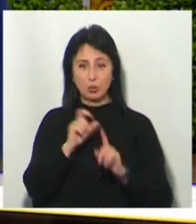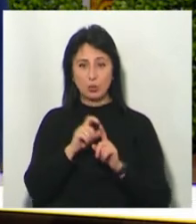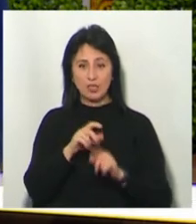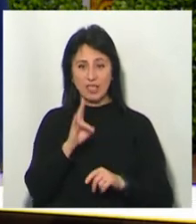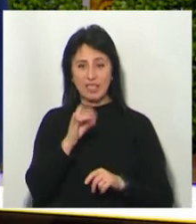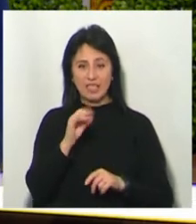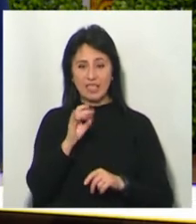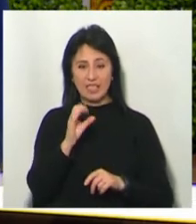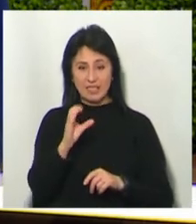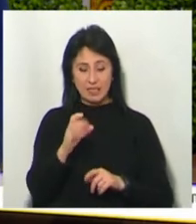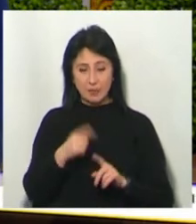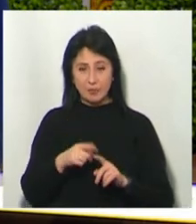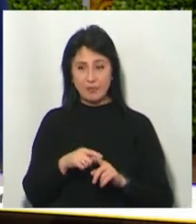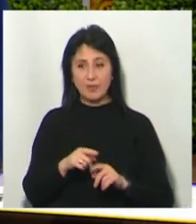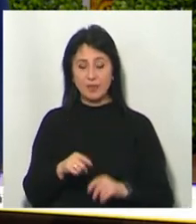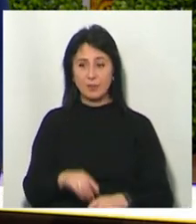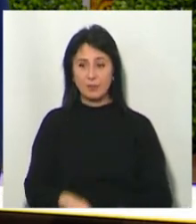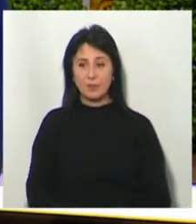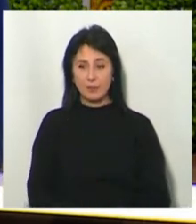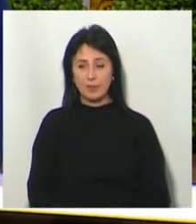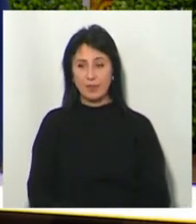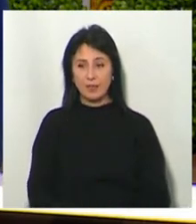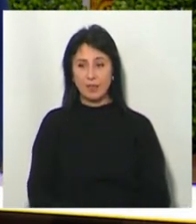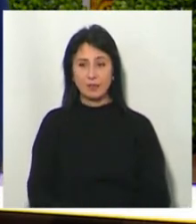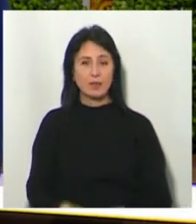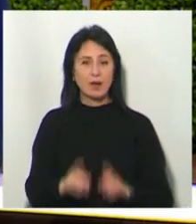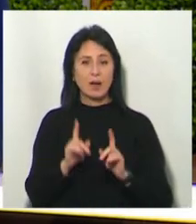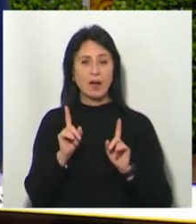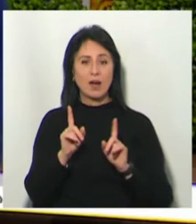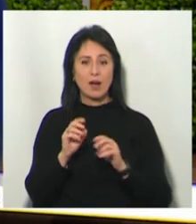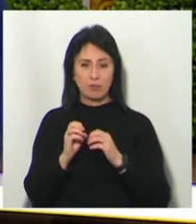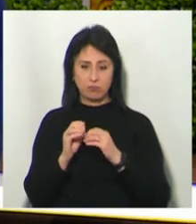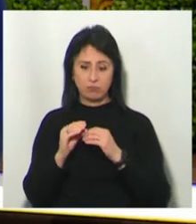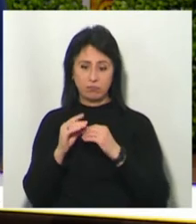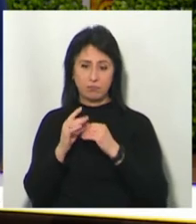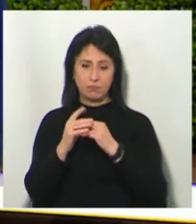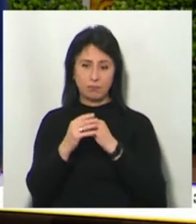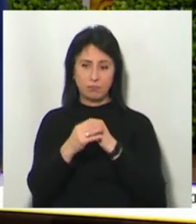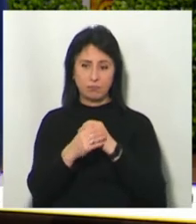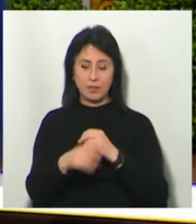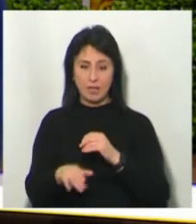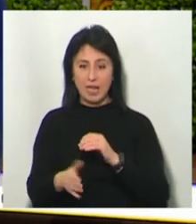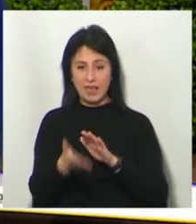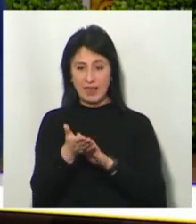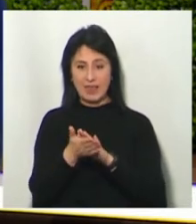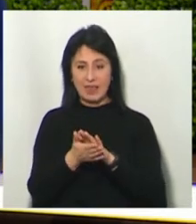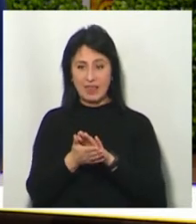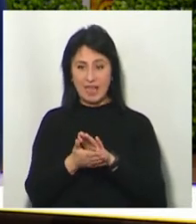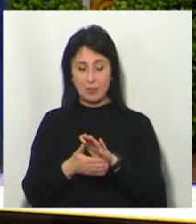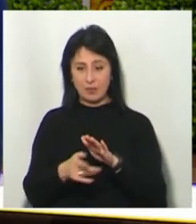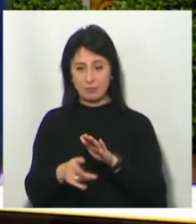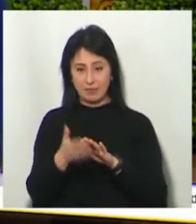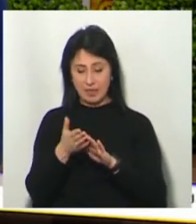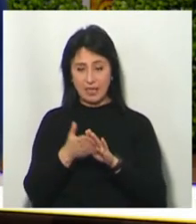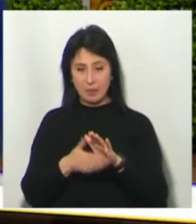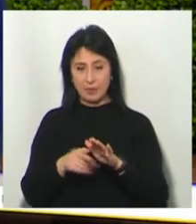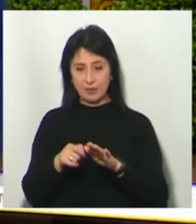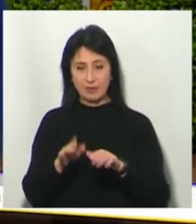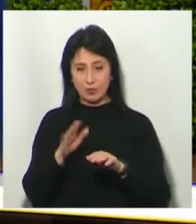ვიხმარ, რომელიც კლასიკურად გროვდება ტერფის სახსრებში, მათ შორის წინა